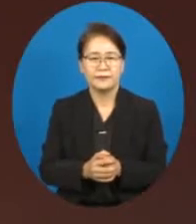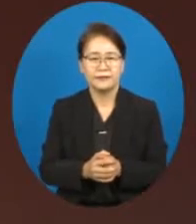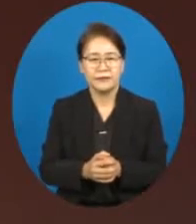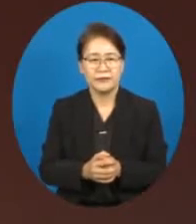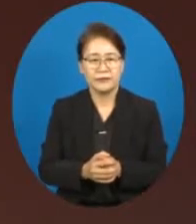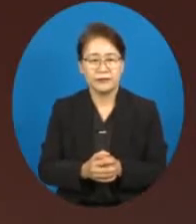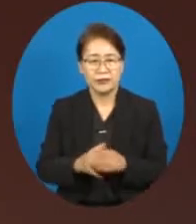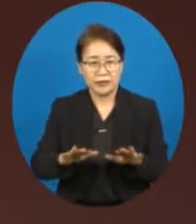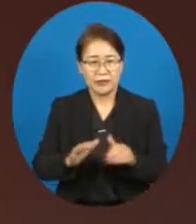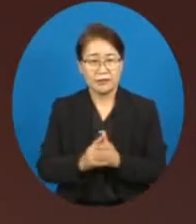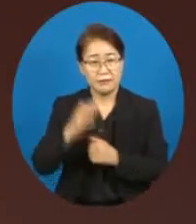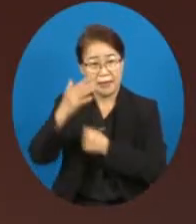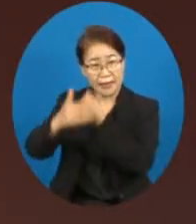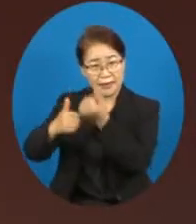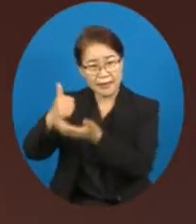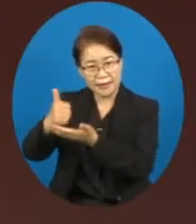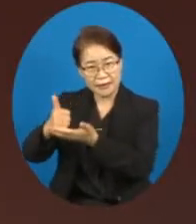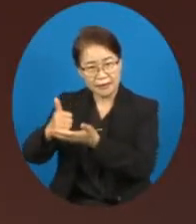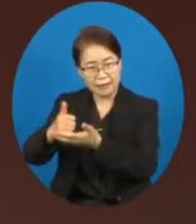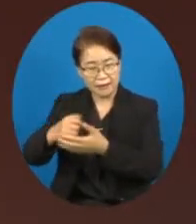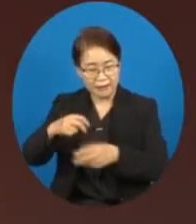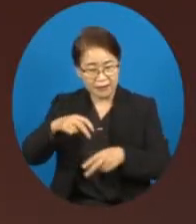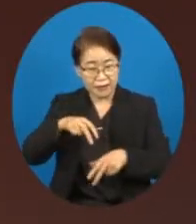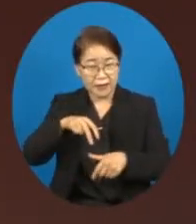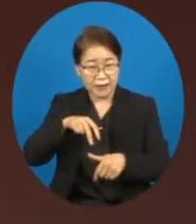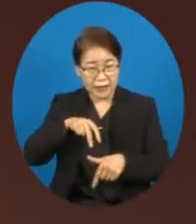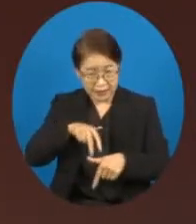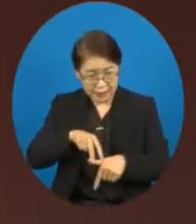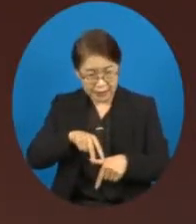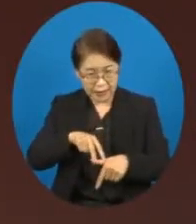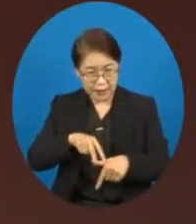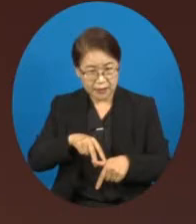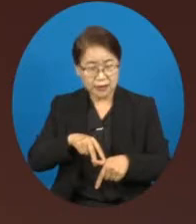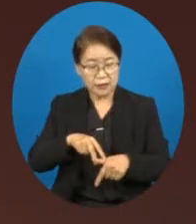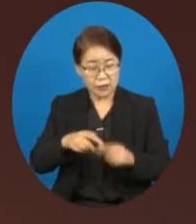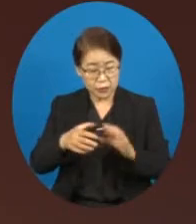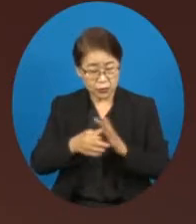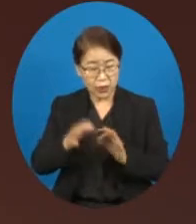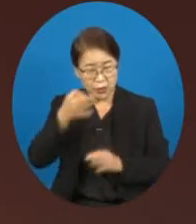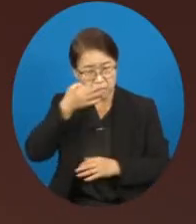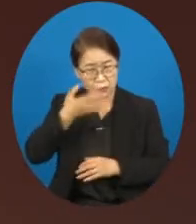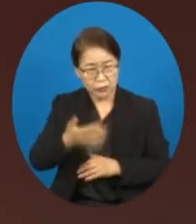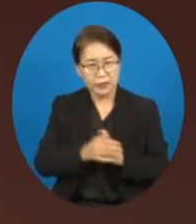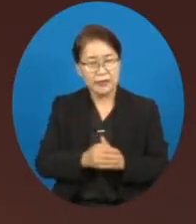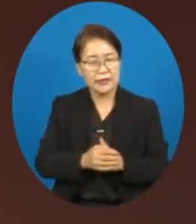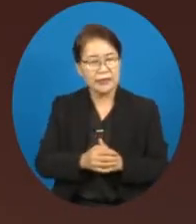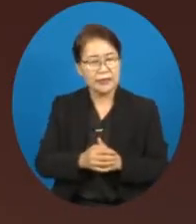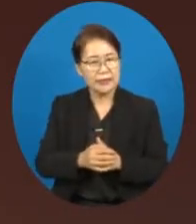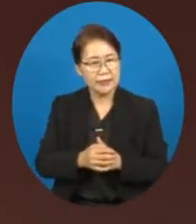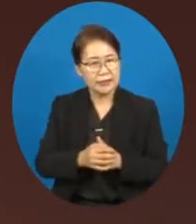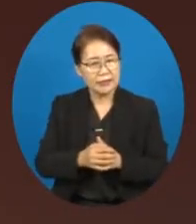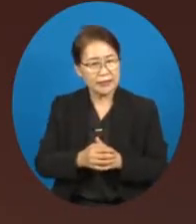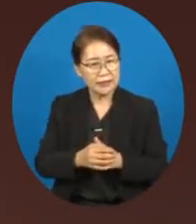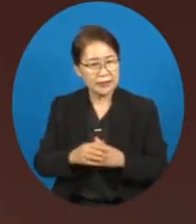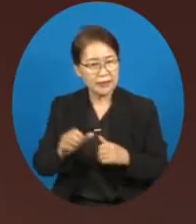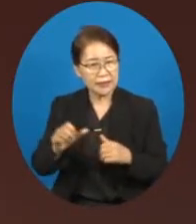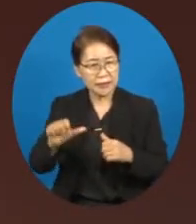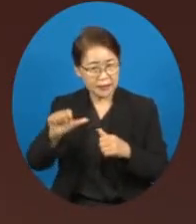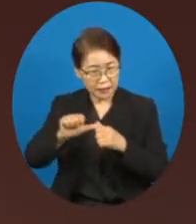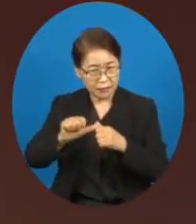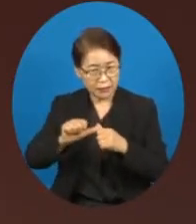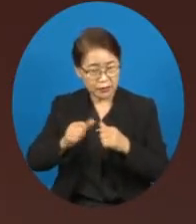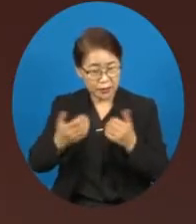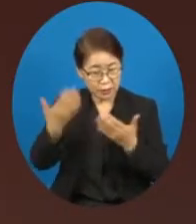자, 우리는 지금 하나님께서 스가랴 선지자를 통하여 보여주신 그 다섯 번째 환상에 대해서 나누고